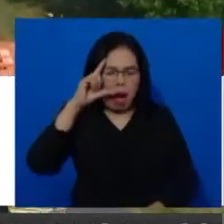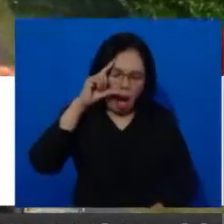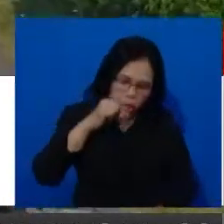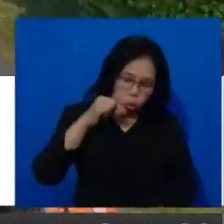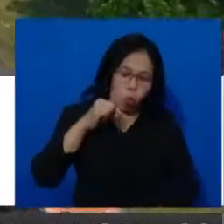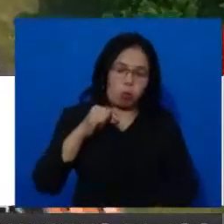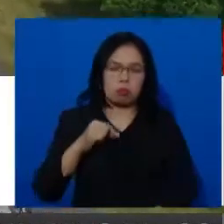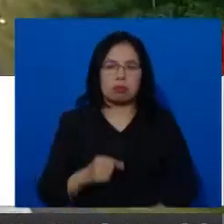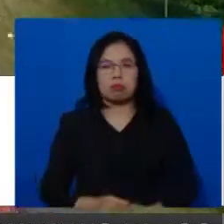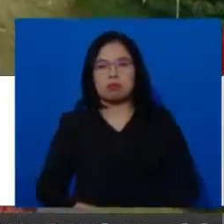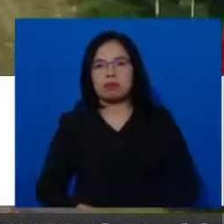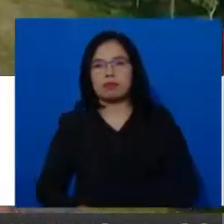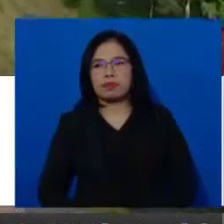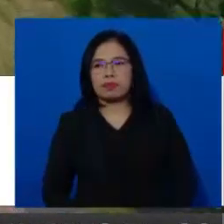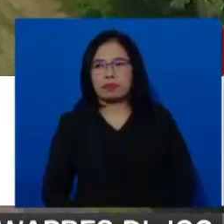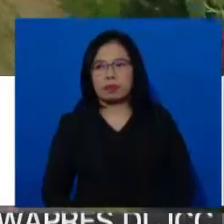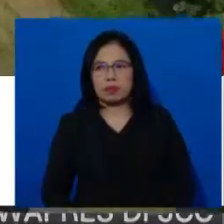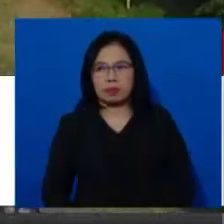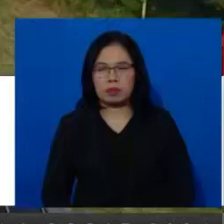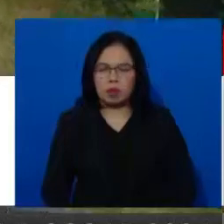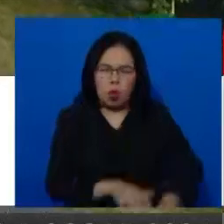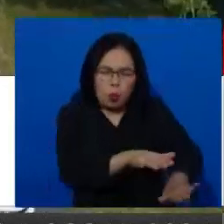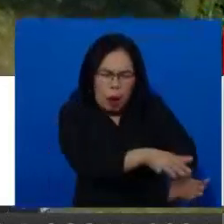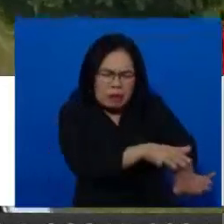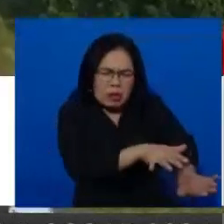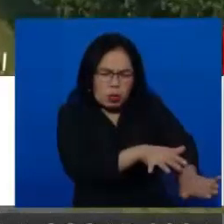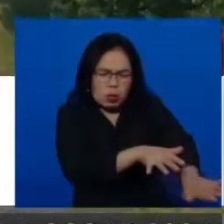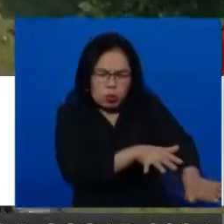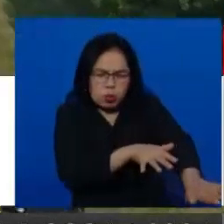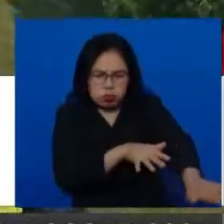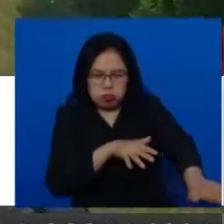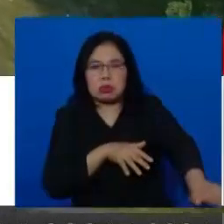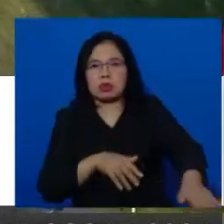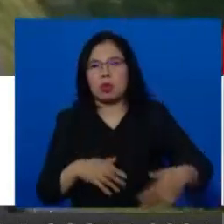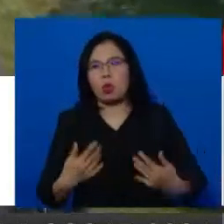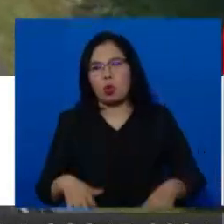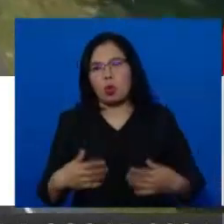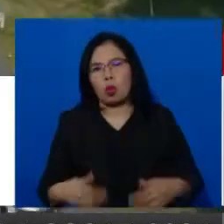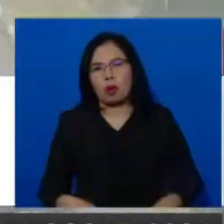mengantuk. Akibat kecelakaan ini, timbul kemacetan panjang di lokasi sekitarnya.